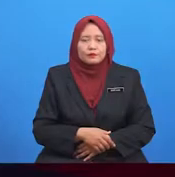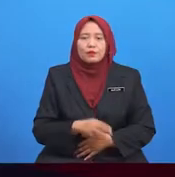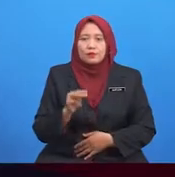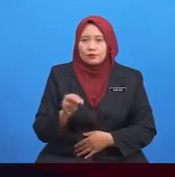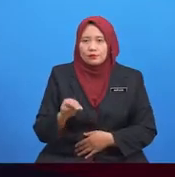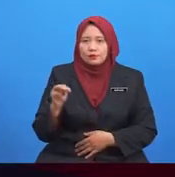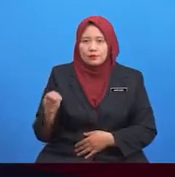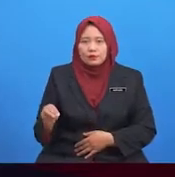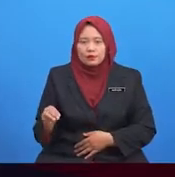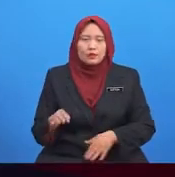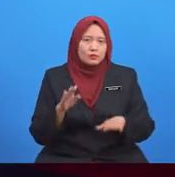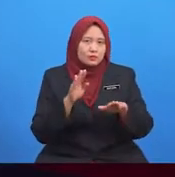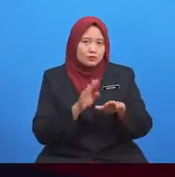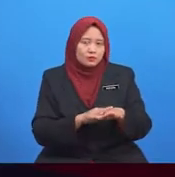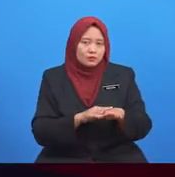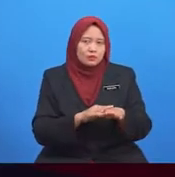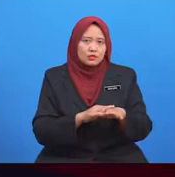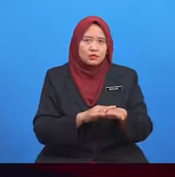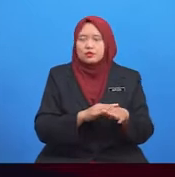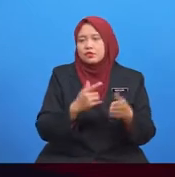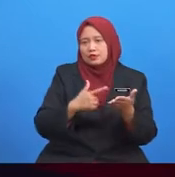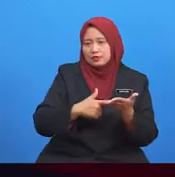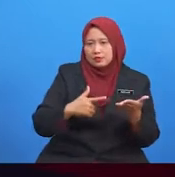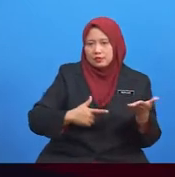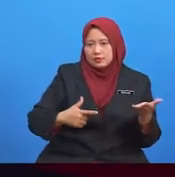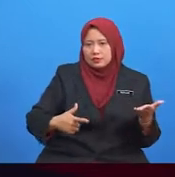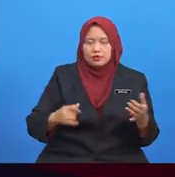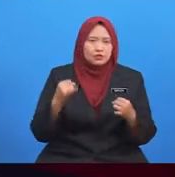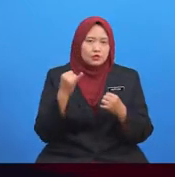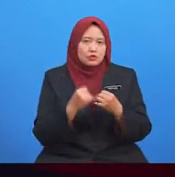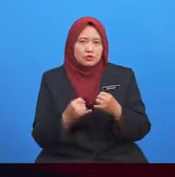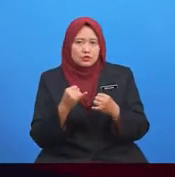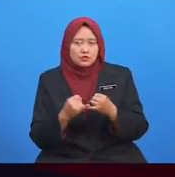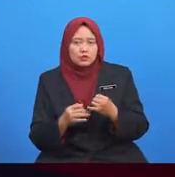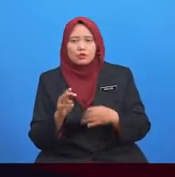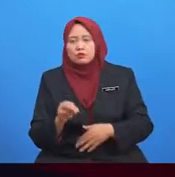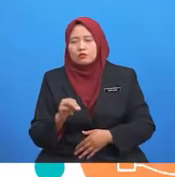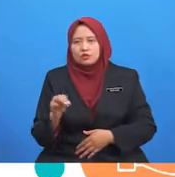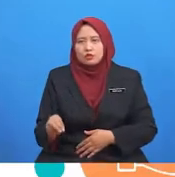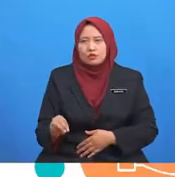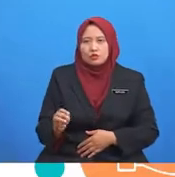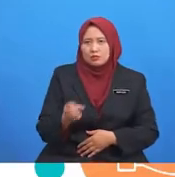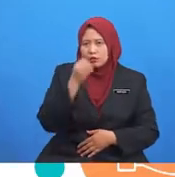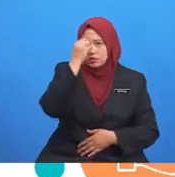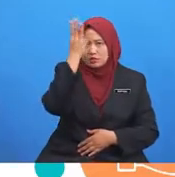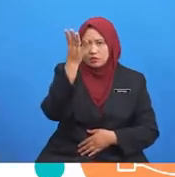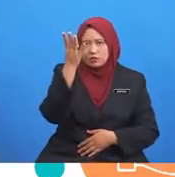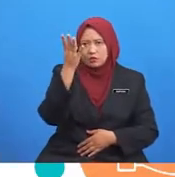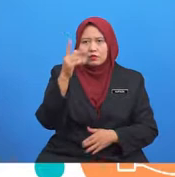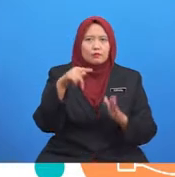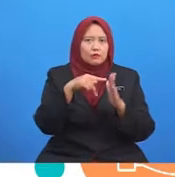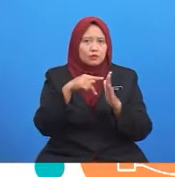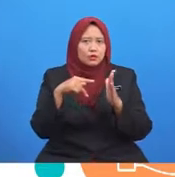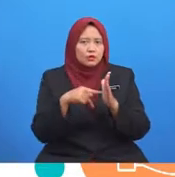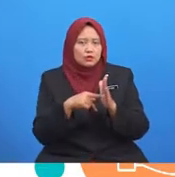Murid-murid, pada lakaran akhir, murid-murid hendaklah menerangkan prinsip dan